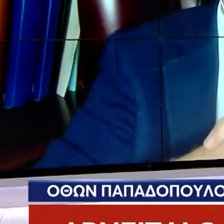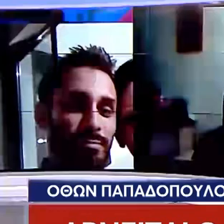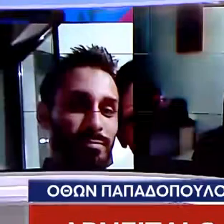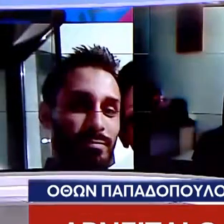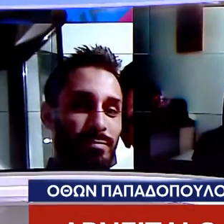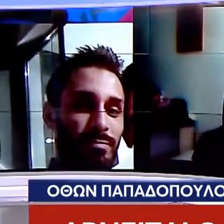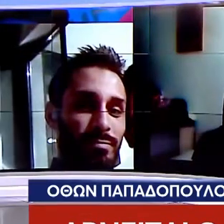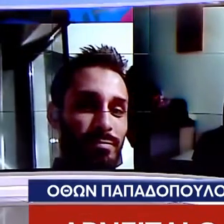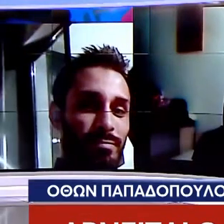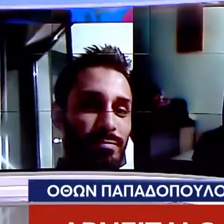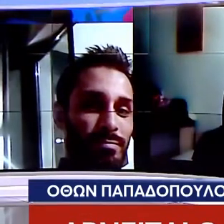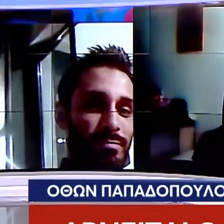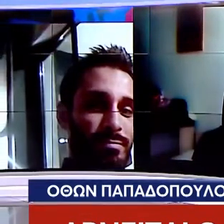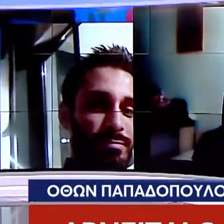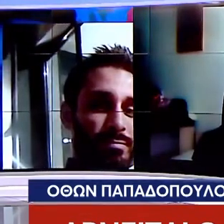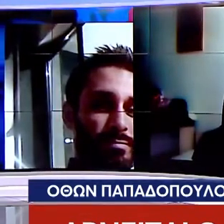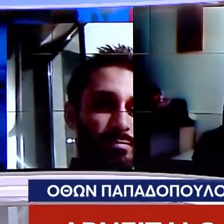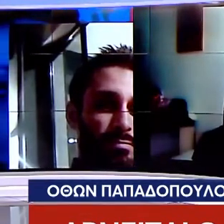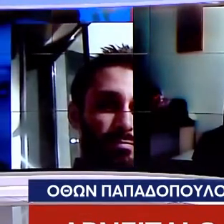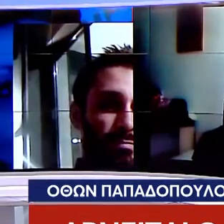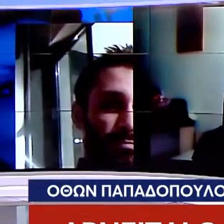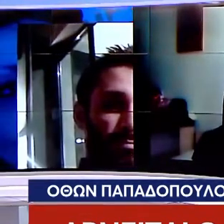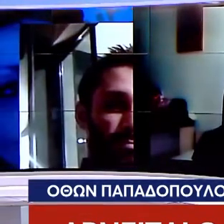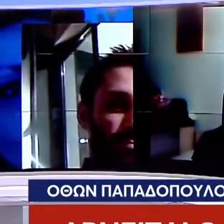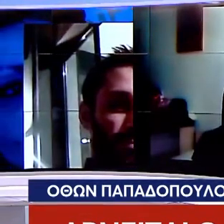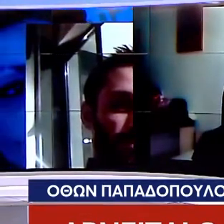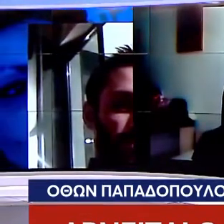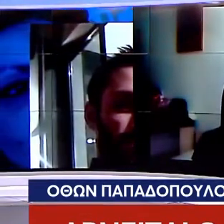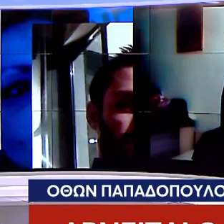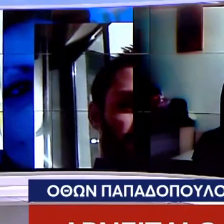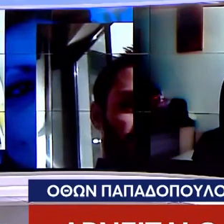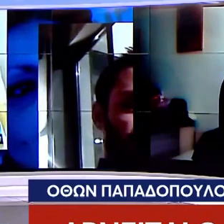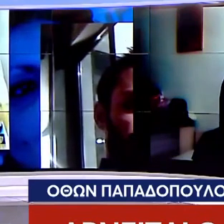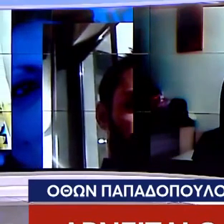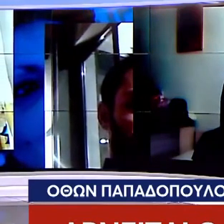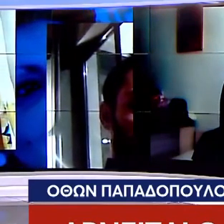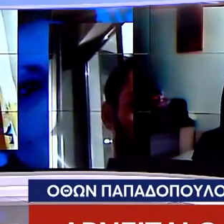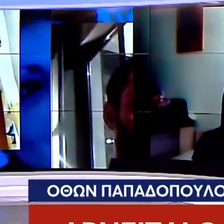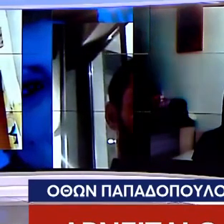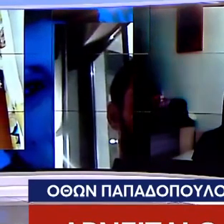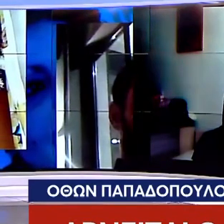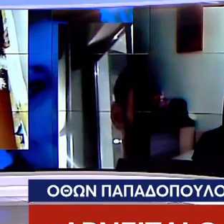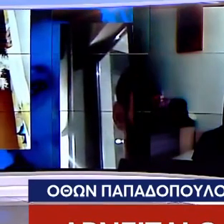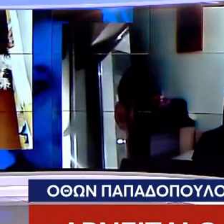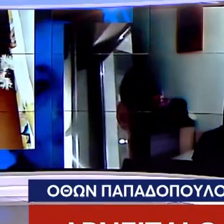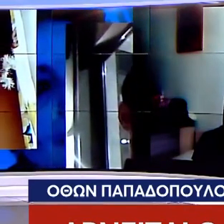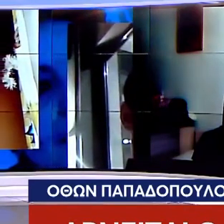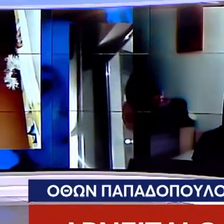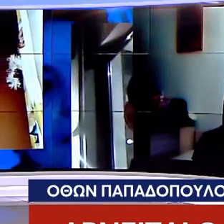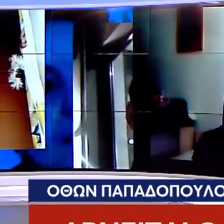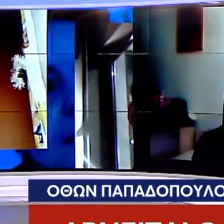δημοσιοποιηθεί. Η επιθυμία πολύ έντονη του εντολέως μου ήταν να μην διακόψει αυτή την